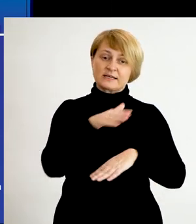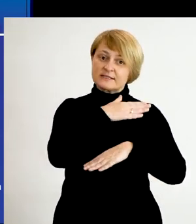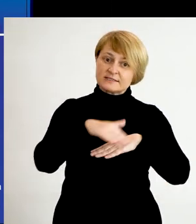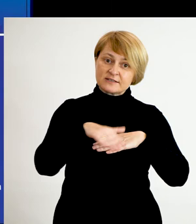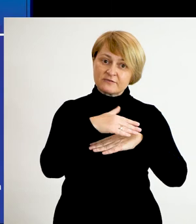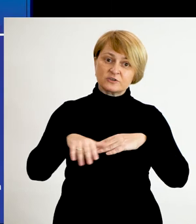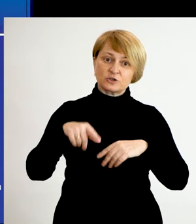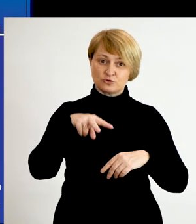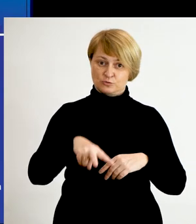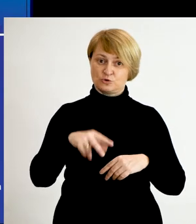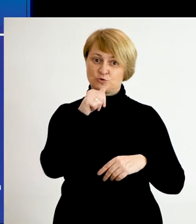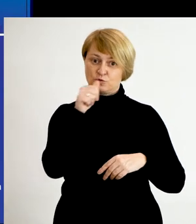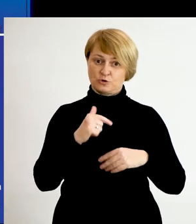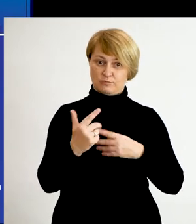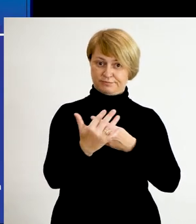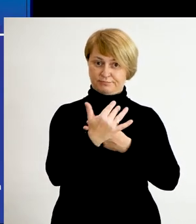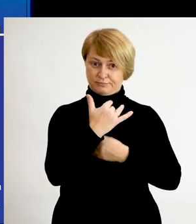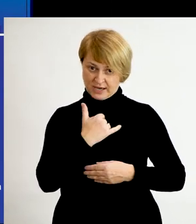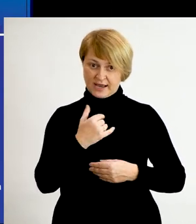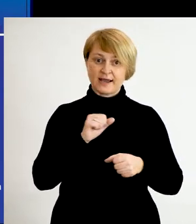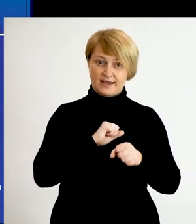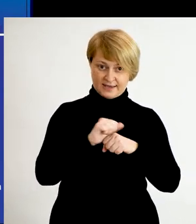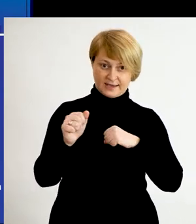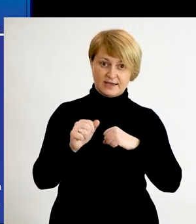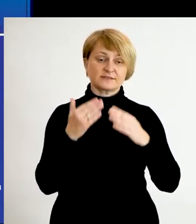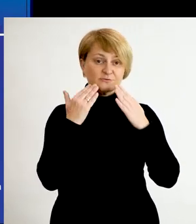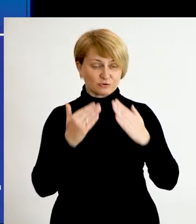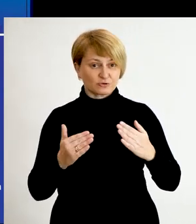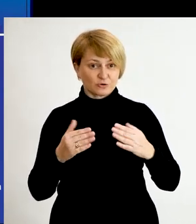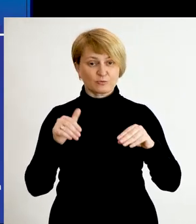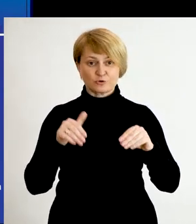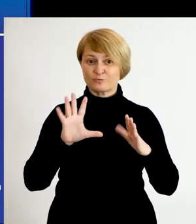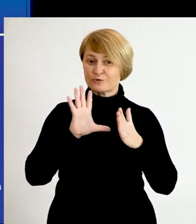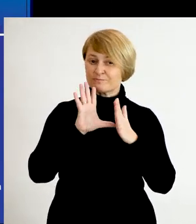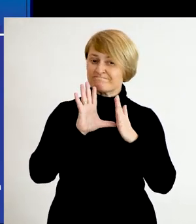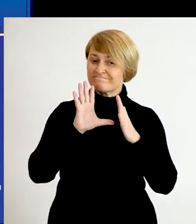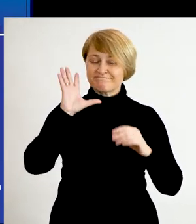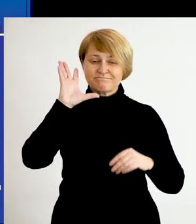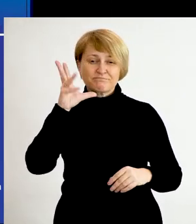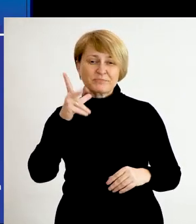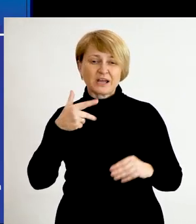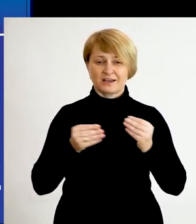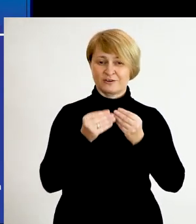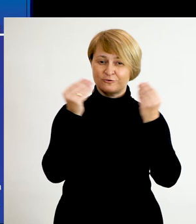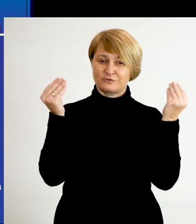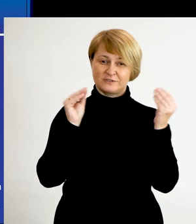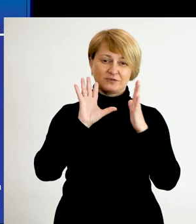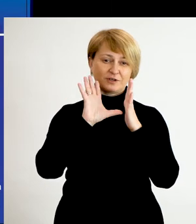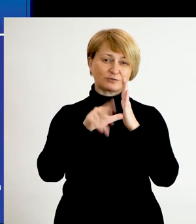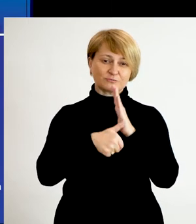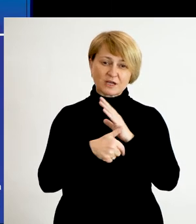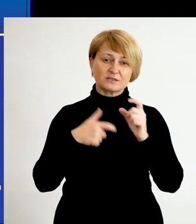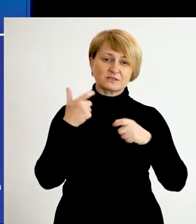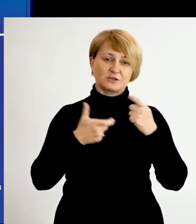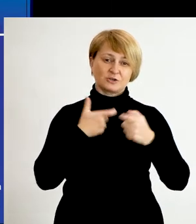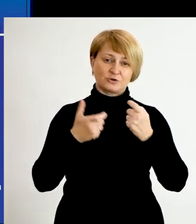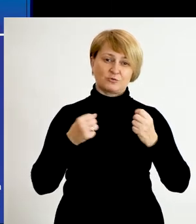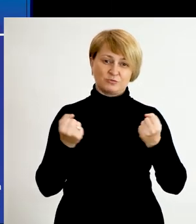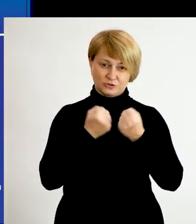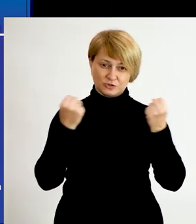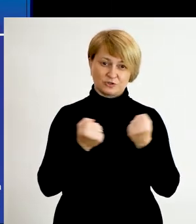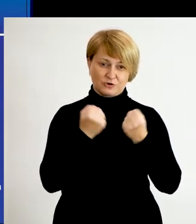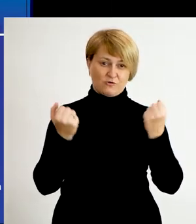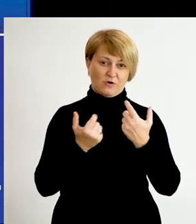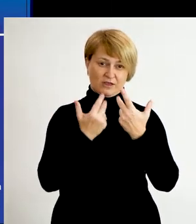tym zewnętrznym środkom europejskim po prostu przybywa. Dzięki temu możemy pięknie rozwijać miasto i realizować wiele inwestycji. Jakich to za